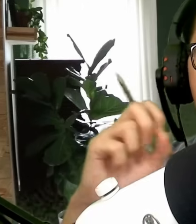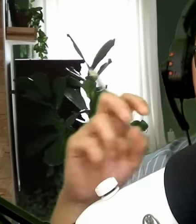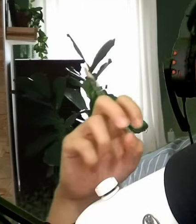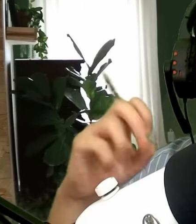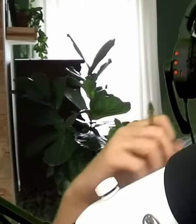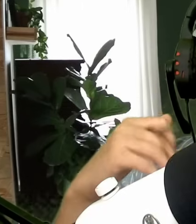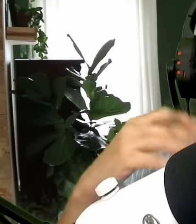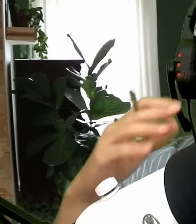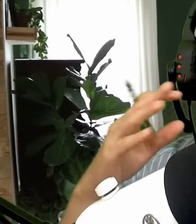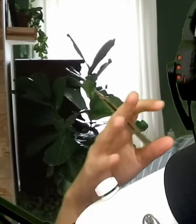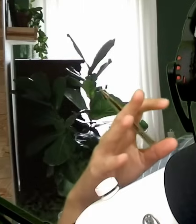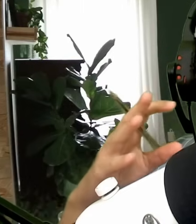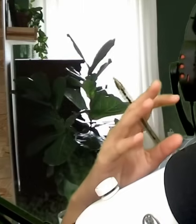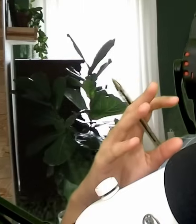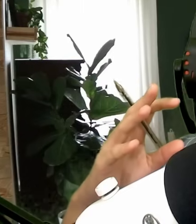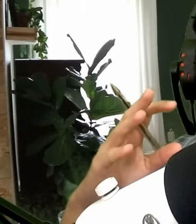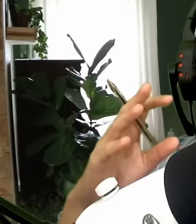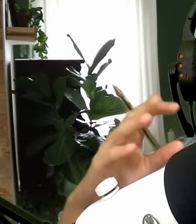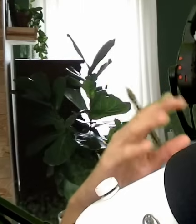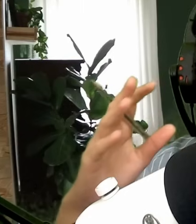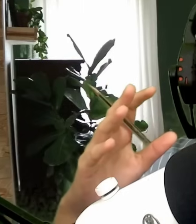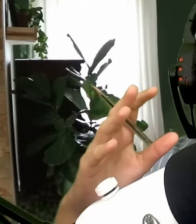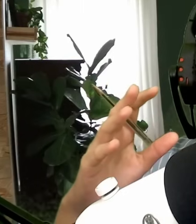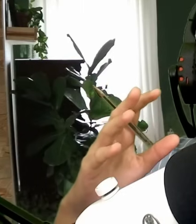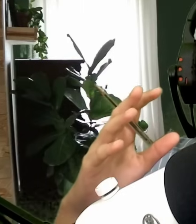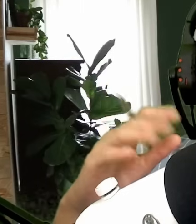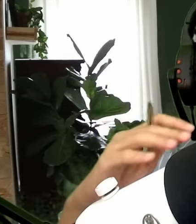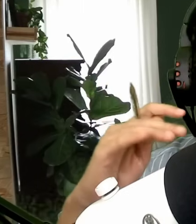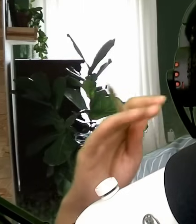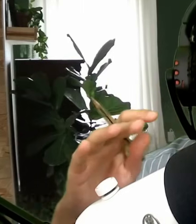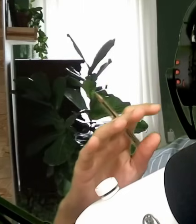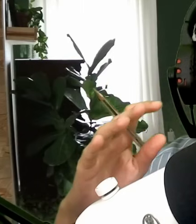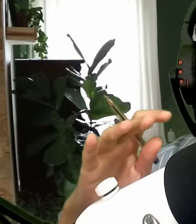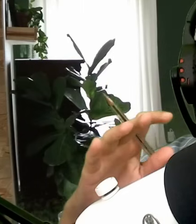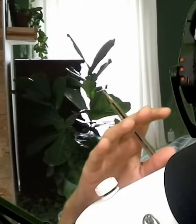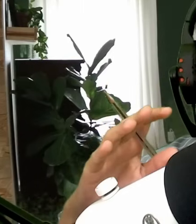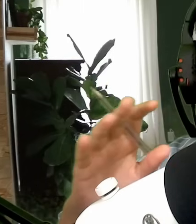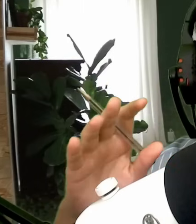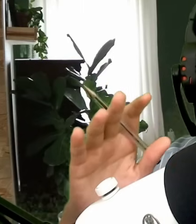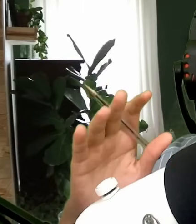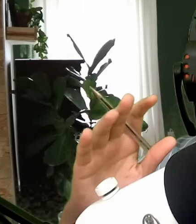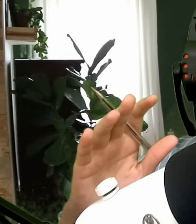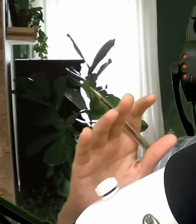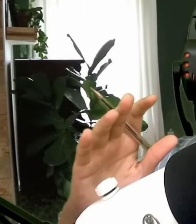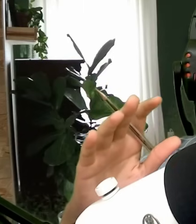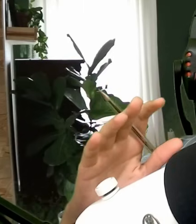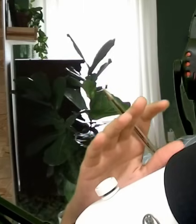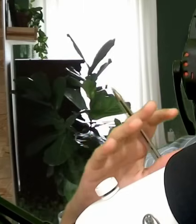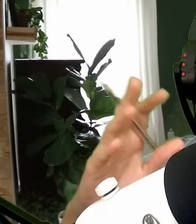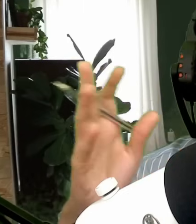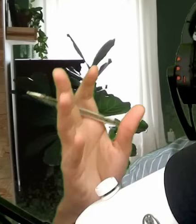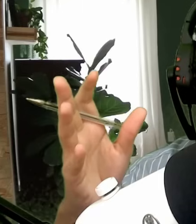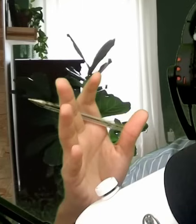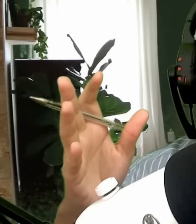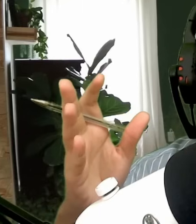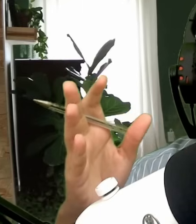mga politiko at ng mga supporters po ng mga politiko para manalo nga po sila ng mga vote buying at iba pang mga strategy. Iisipin mo,